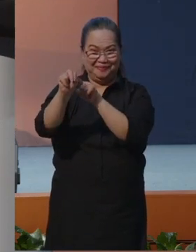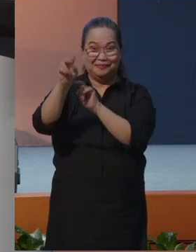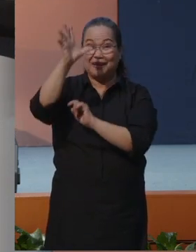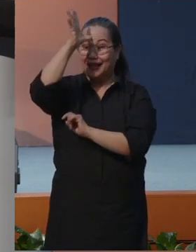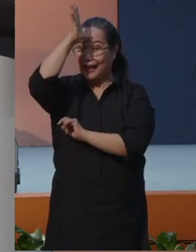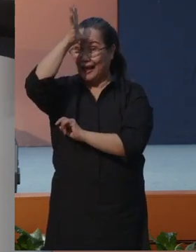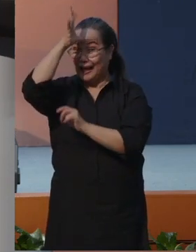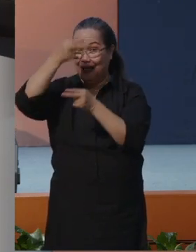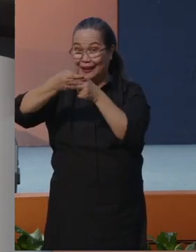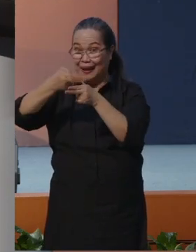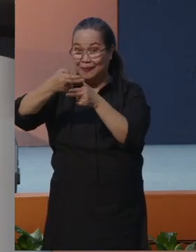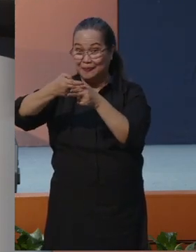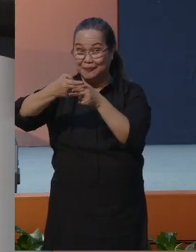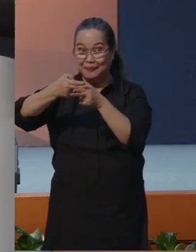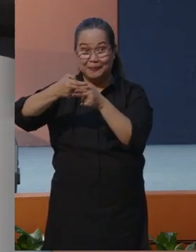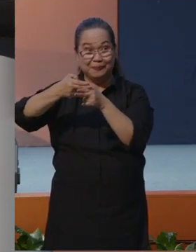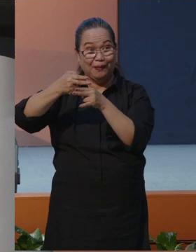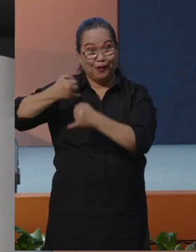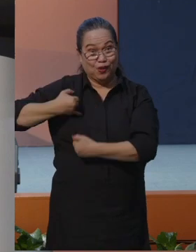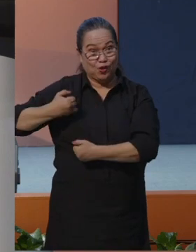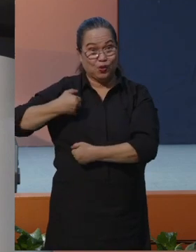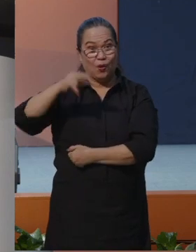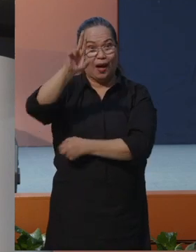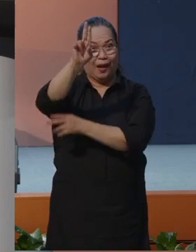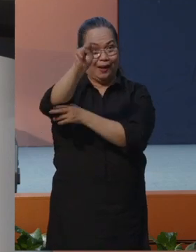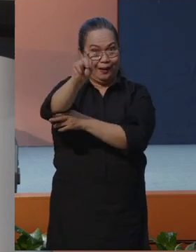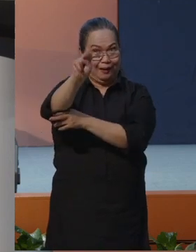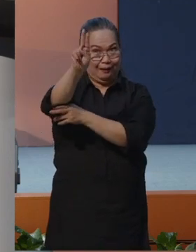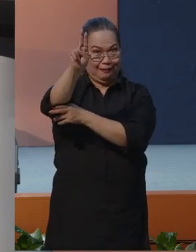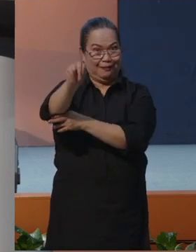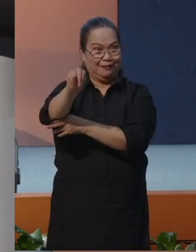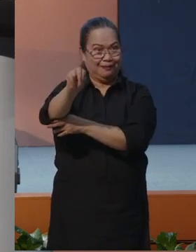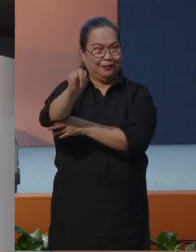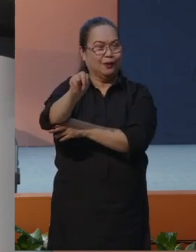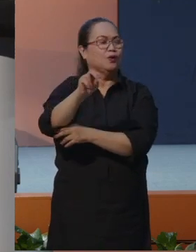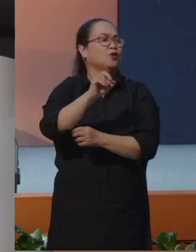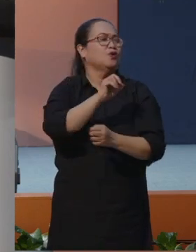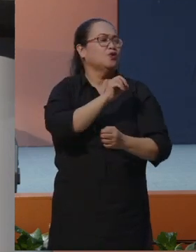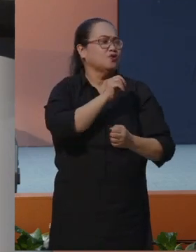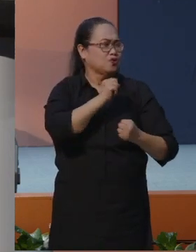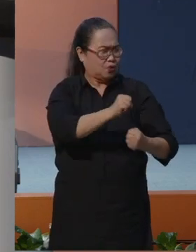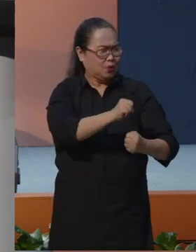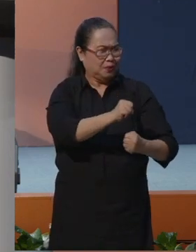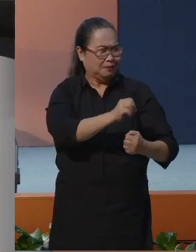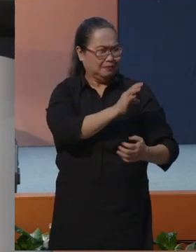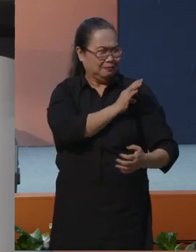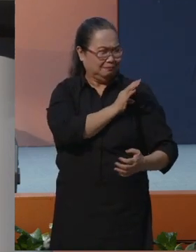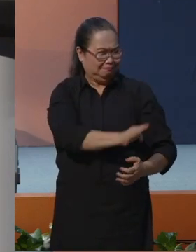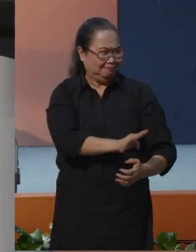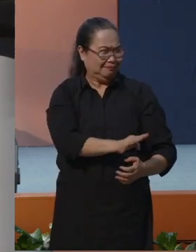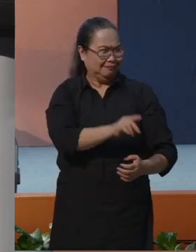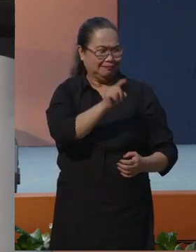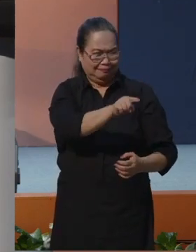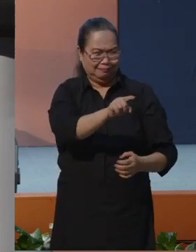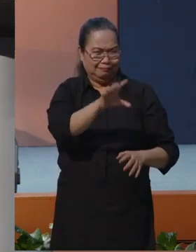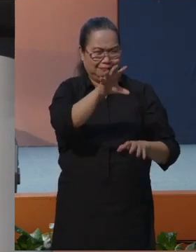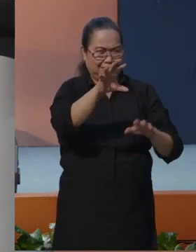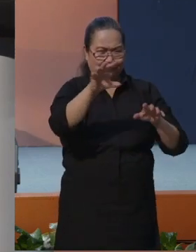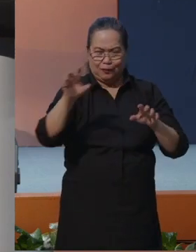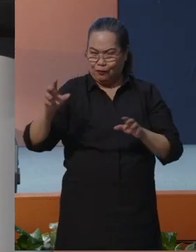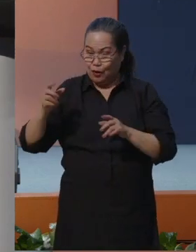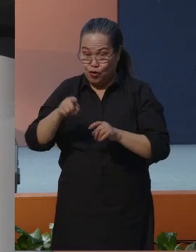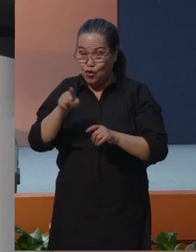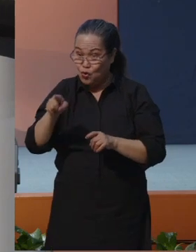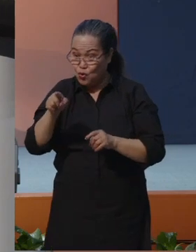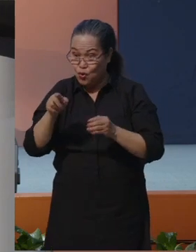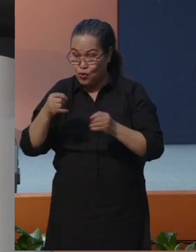No? And said, be strong and courageous, for you shall bring the people of Israel into the land that I swore